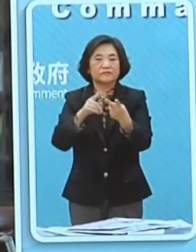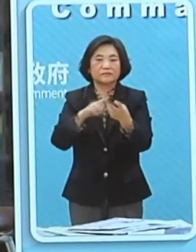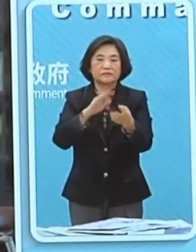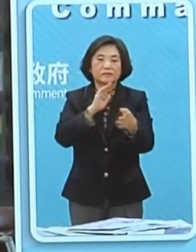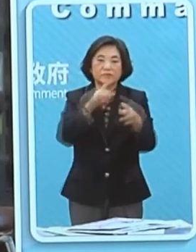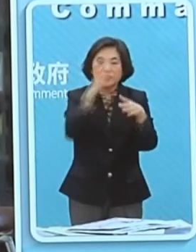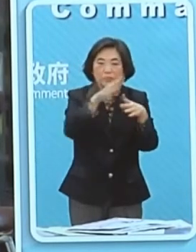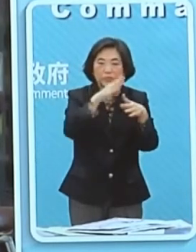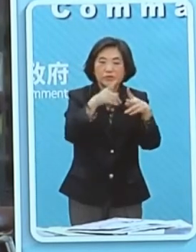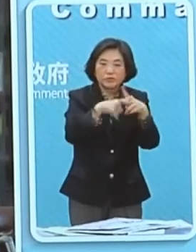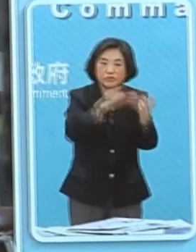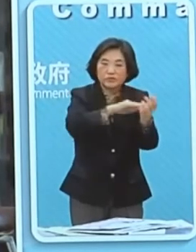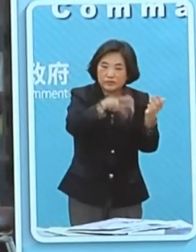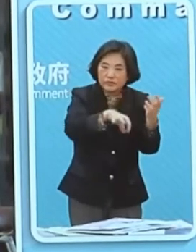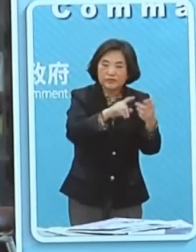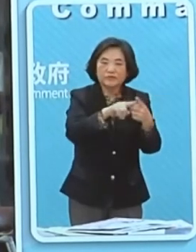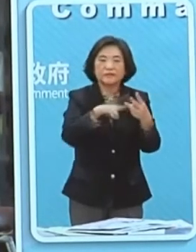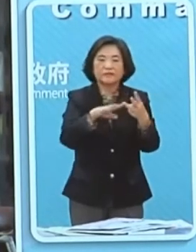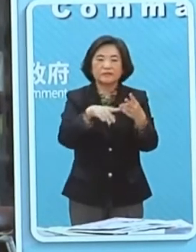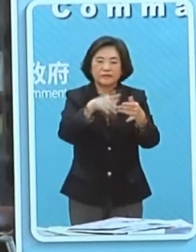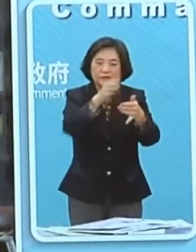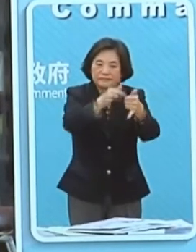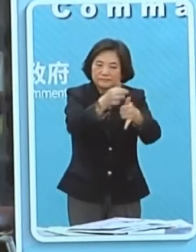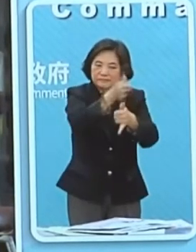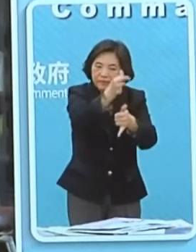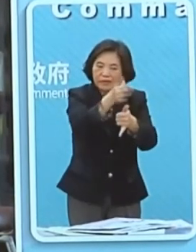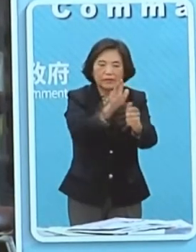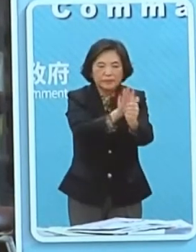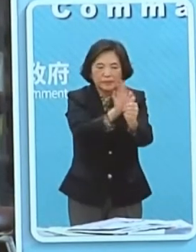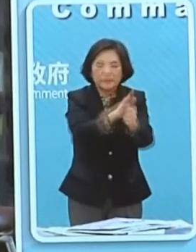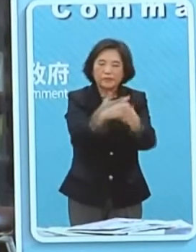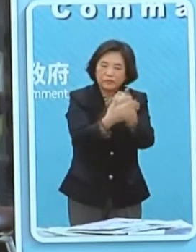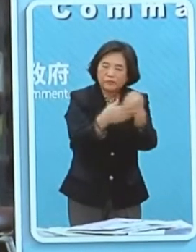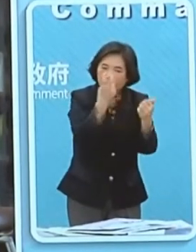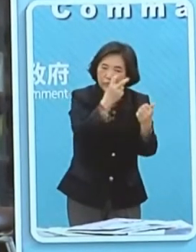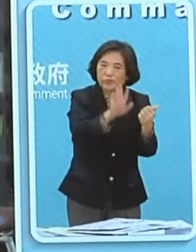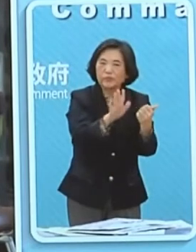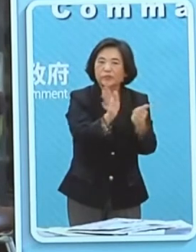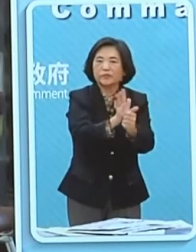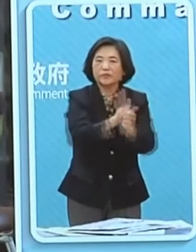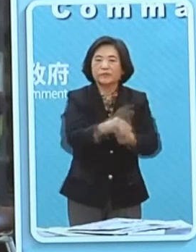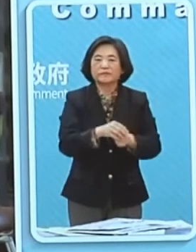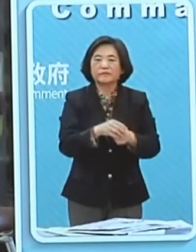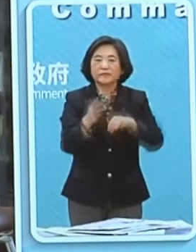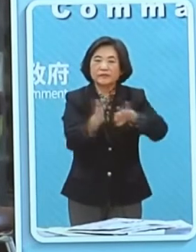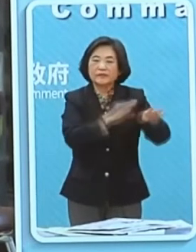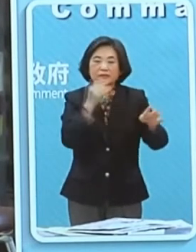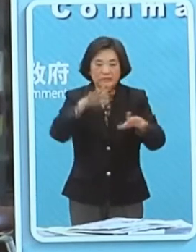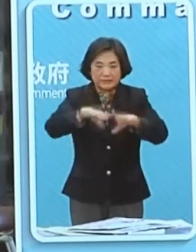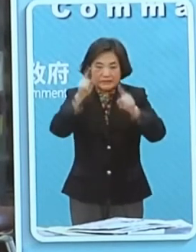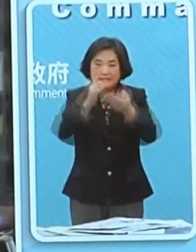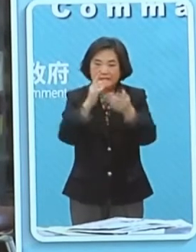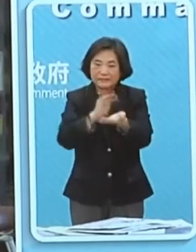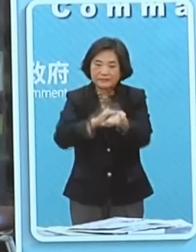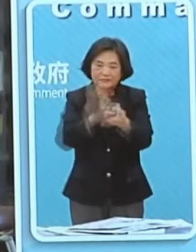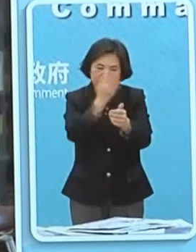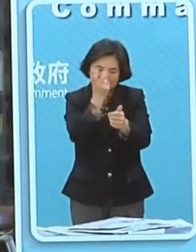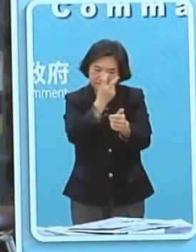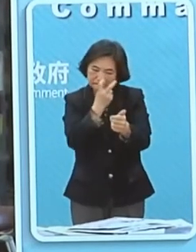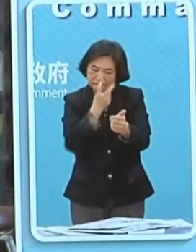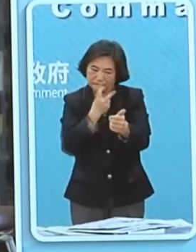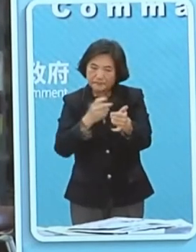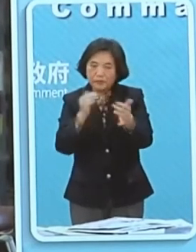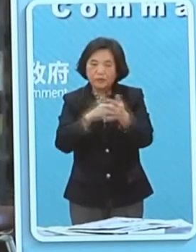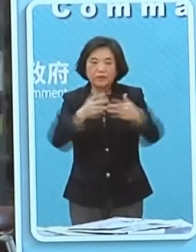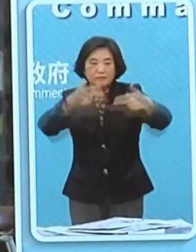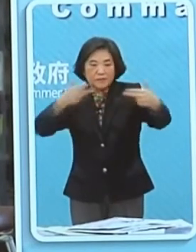对于责任里面的居家照护者提供相关的服务。那接下来他除了初次评估之外，还会有远距